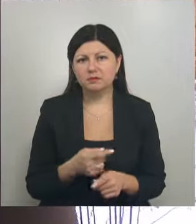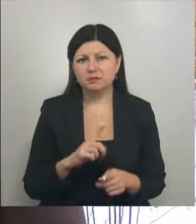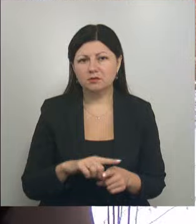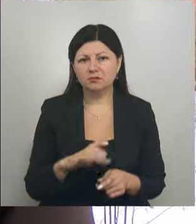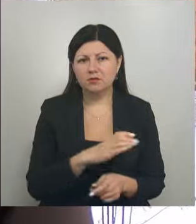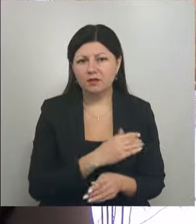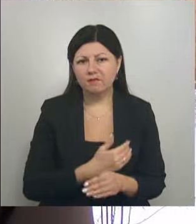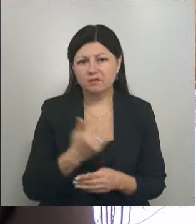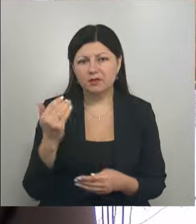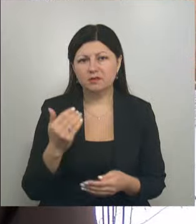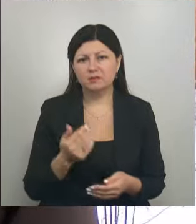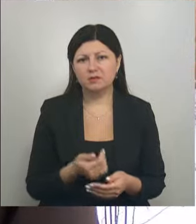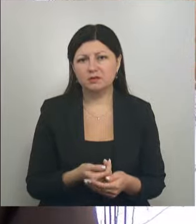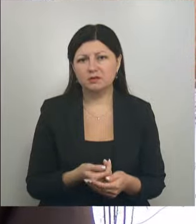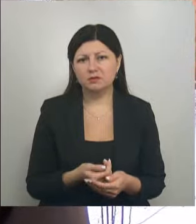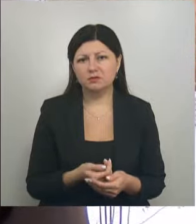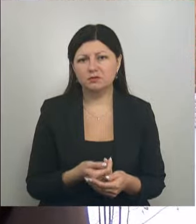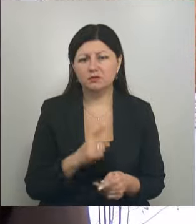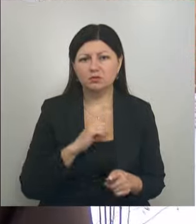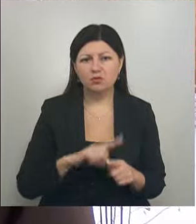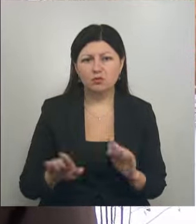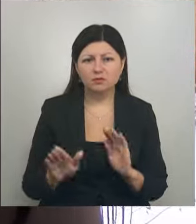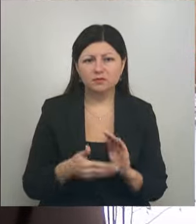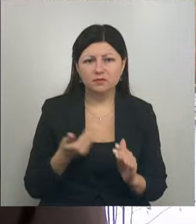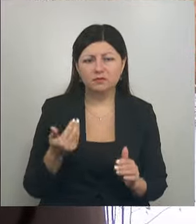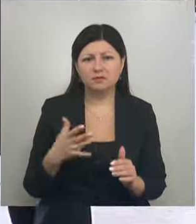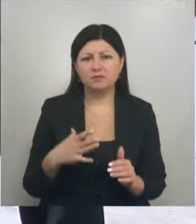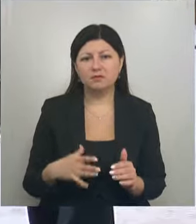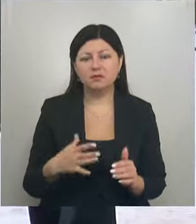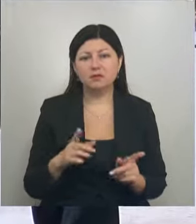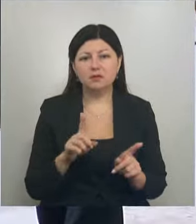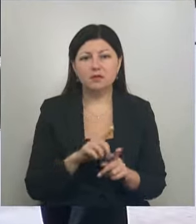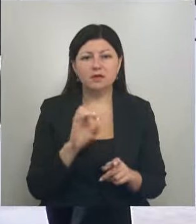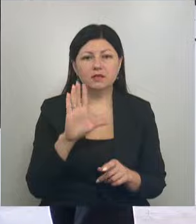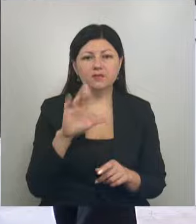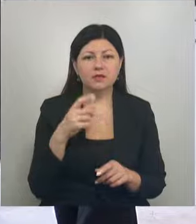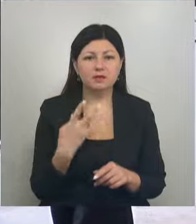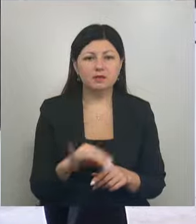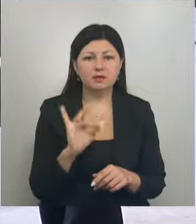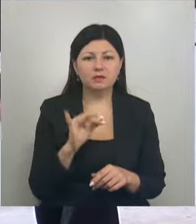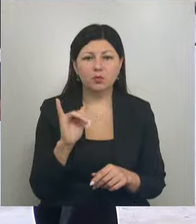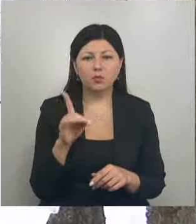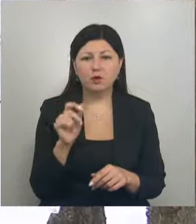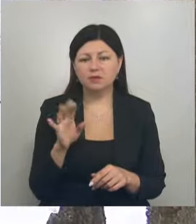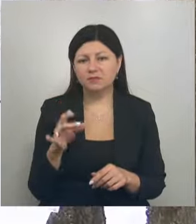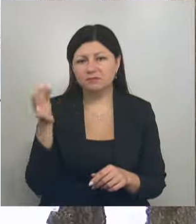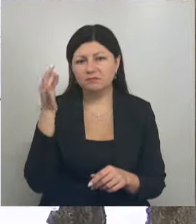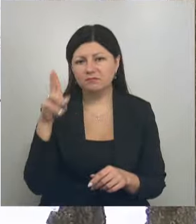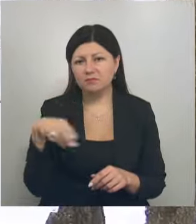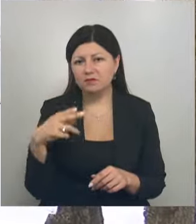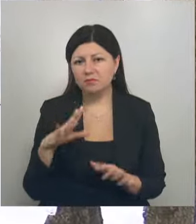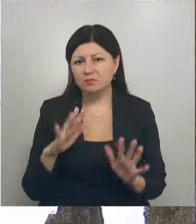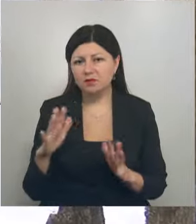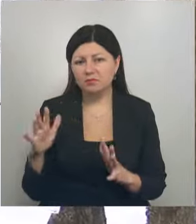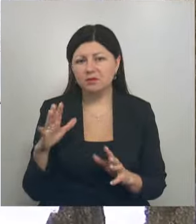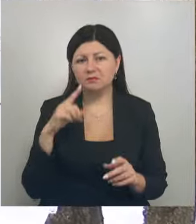давление поднялось, пришлось и скорую вызывать. Так Евгений из Уразова вспоминает декабрьские события. Снаряд упал в